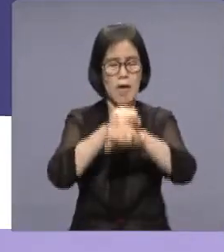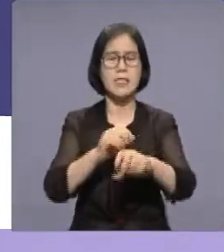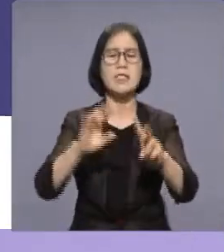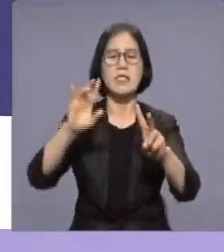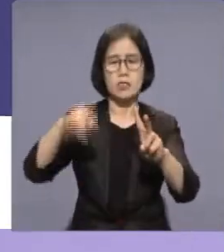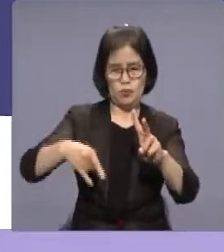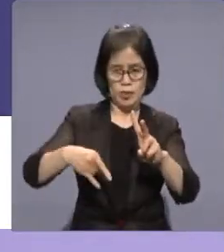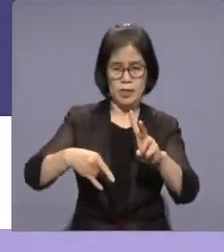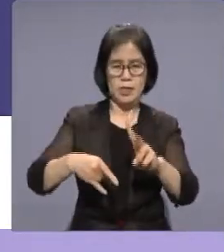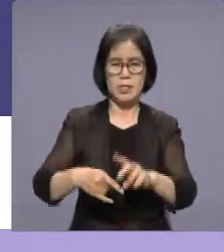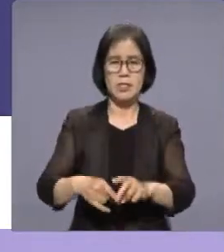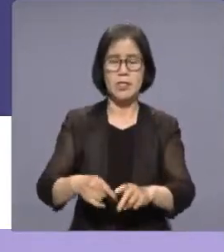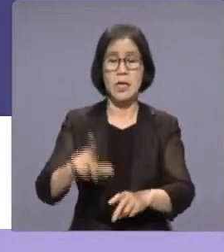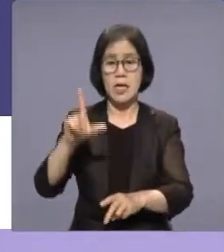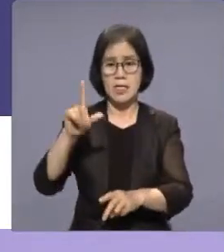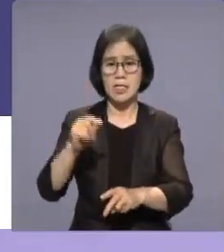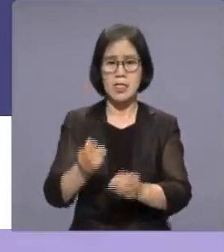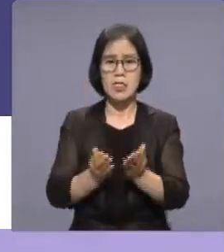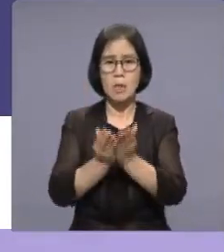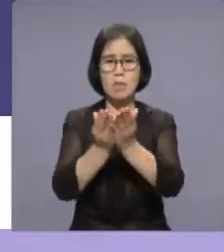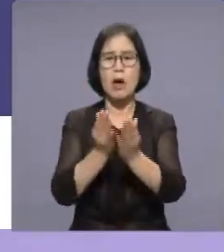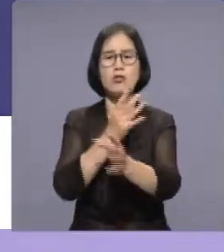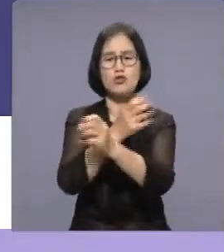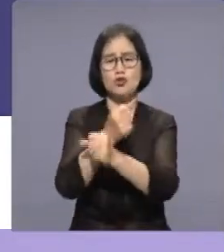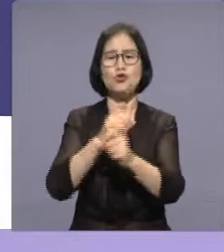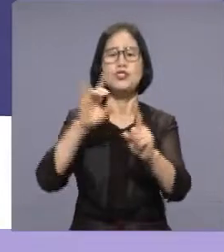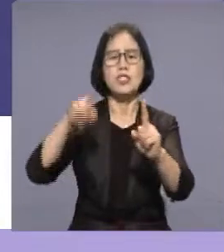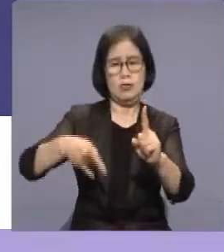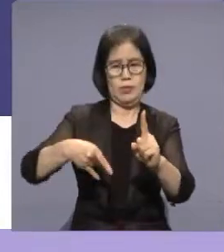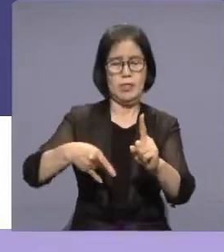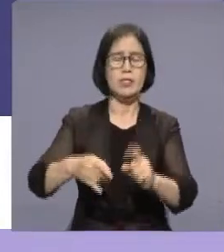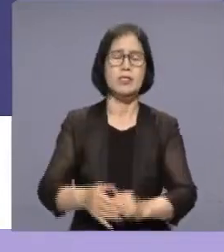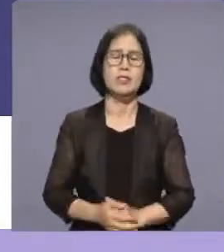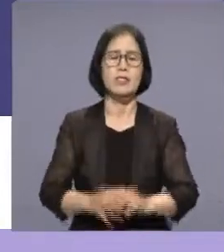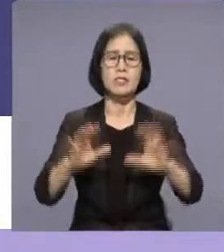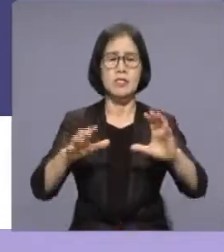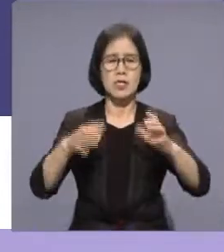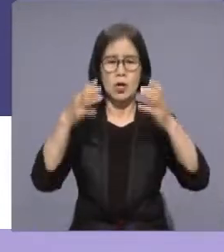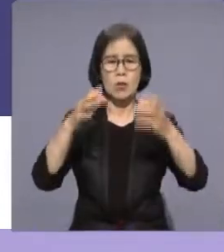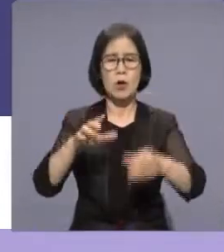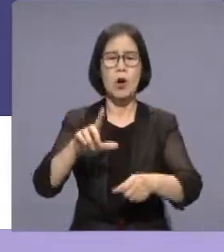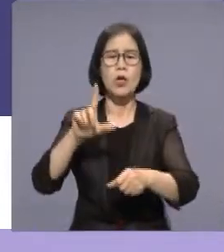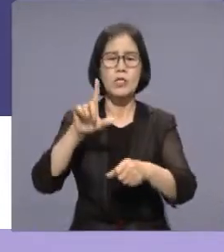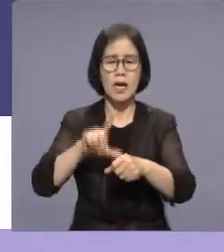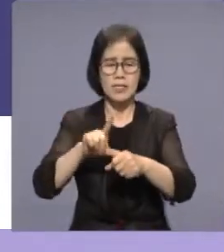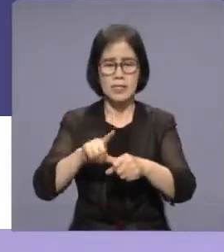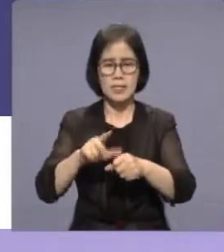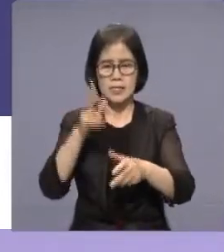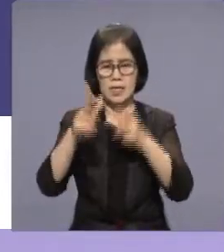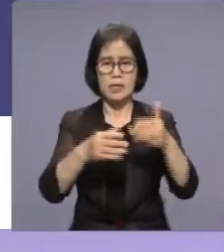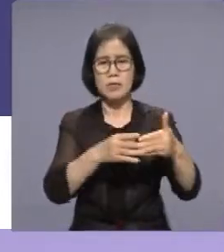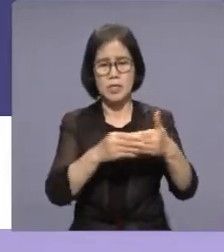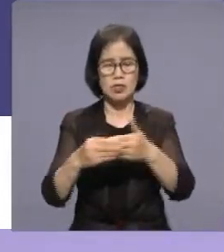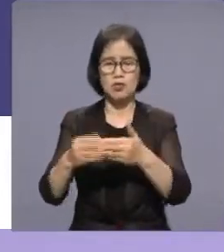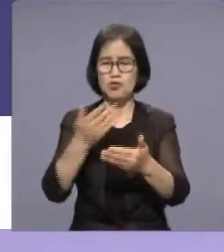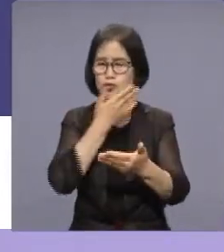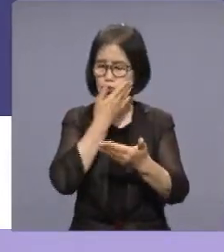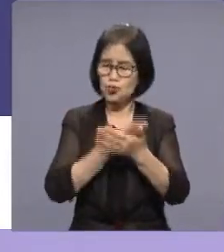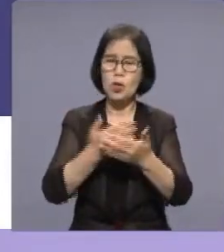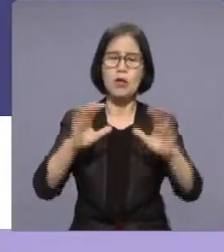2위, 또 LNG 선박 수주 1위 등 글로벌 가스 산업을 이끄는 핵심